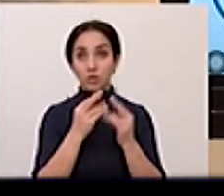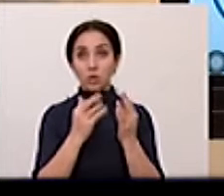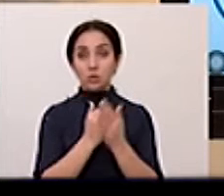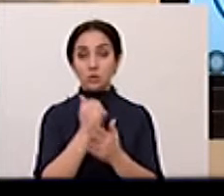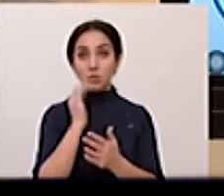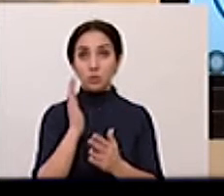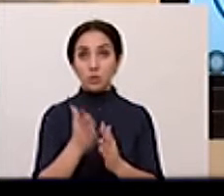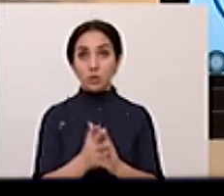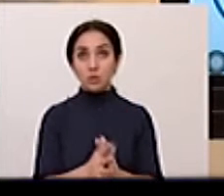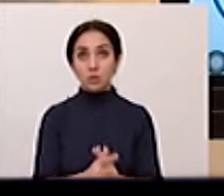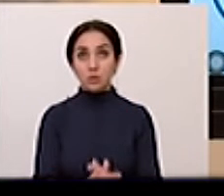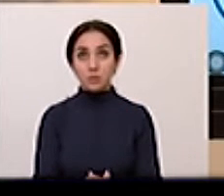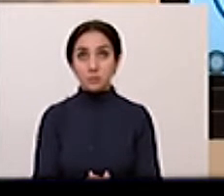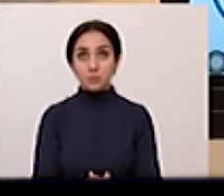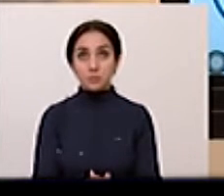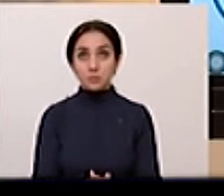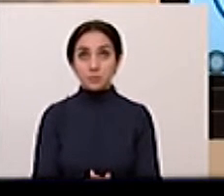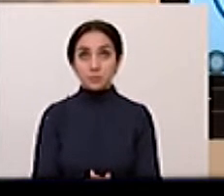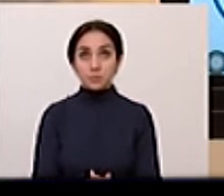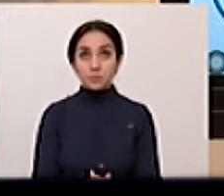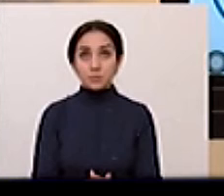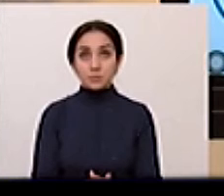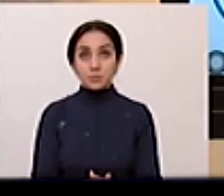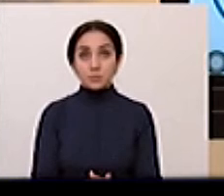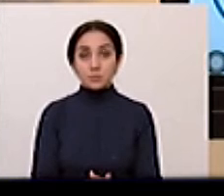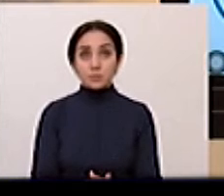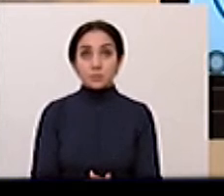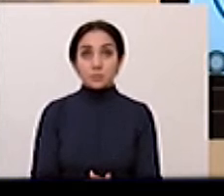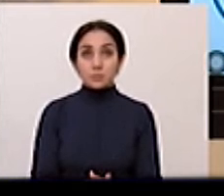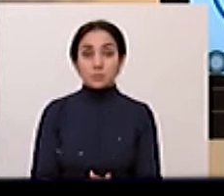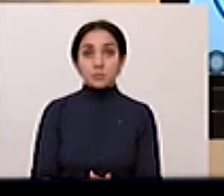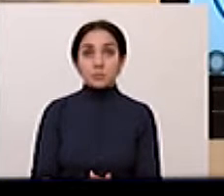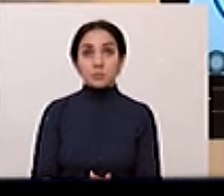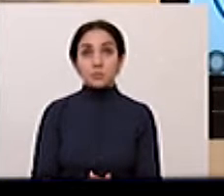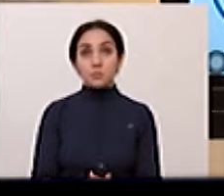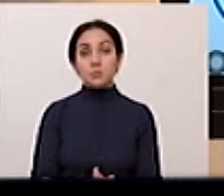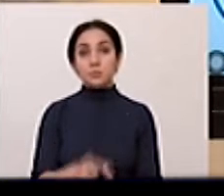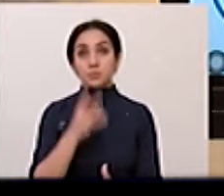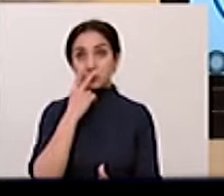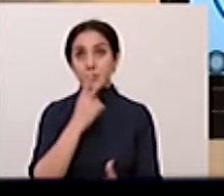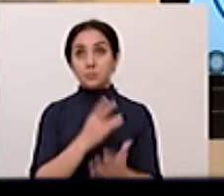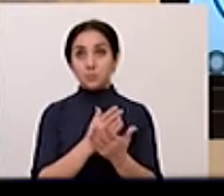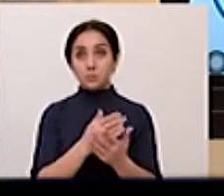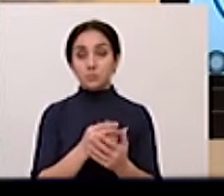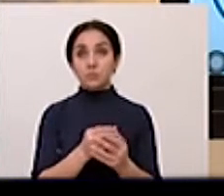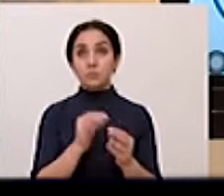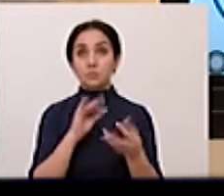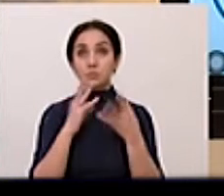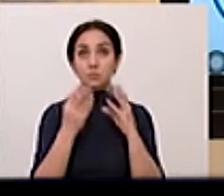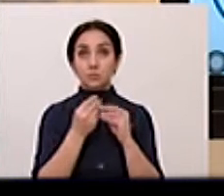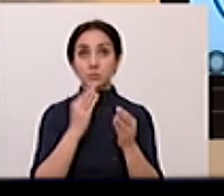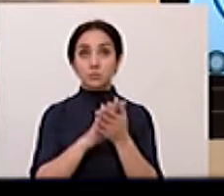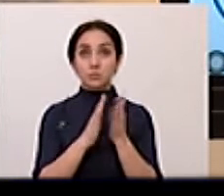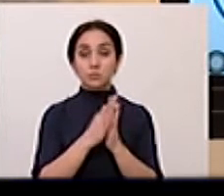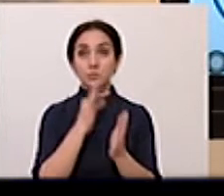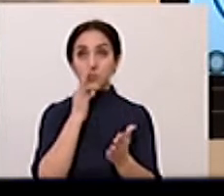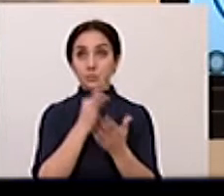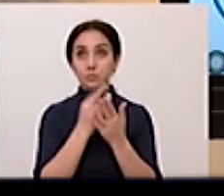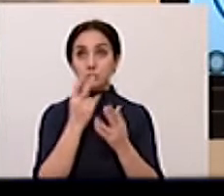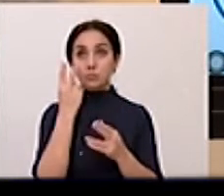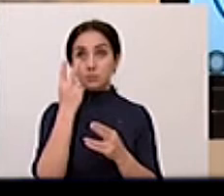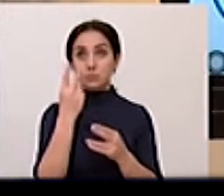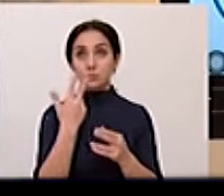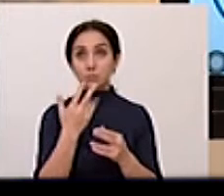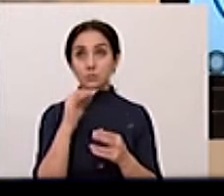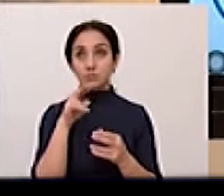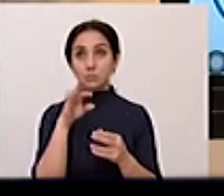bo'ladi. Va ko'rib turganingizdek, umumiy holda javobimiz 2